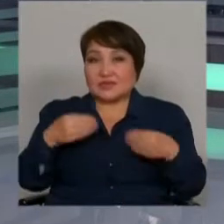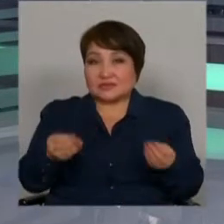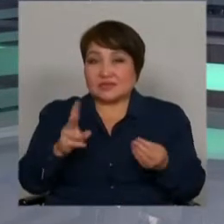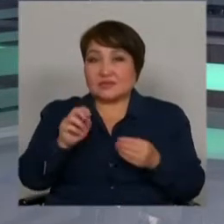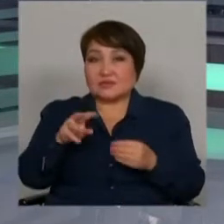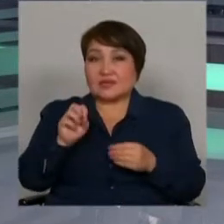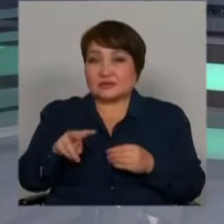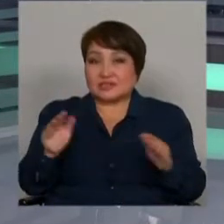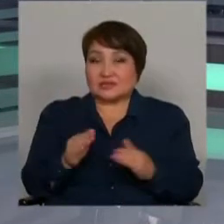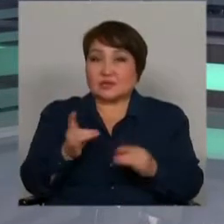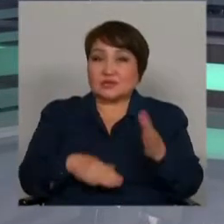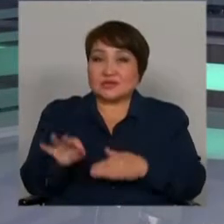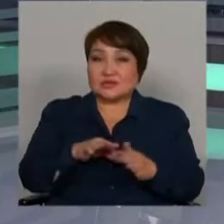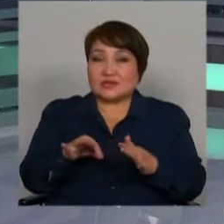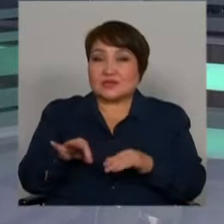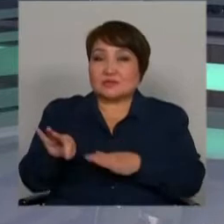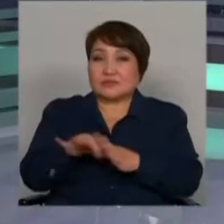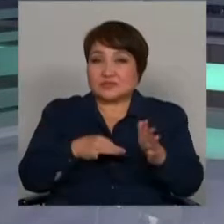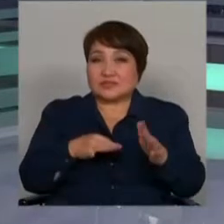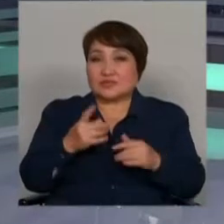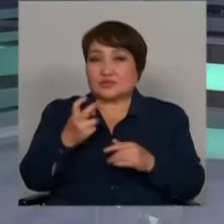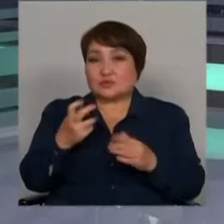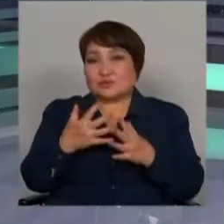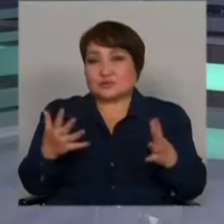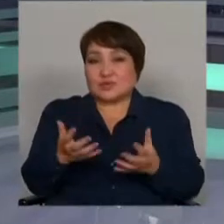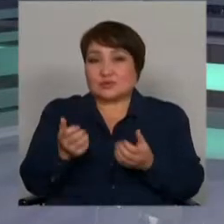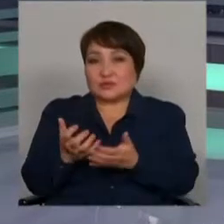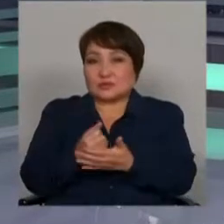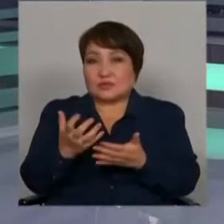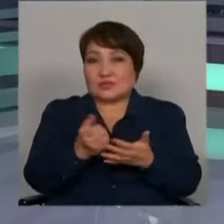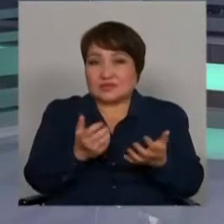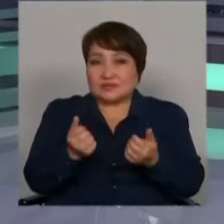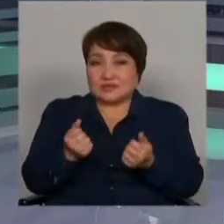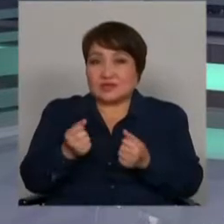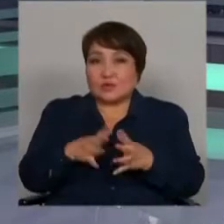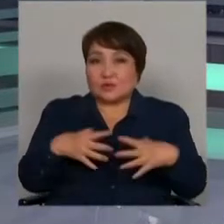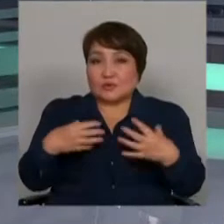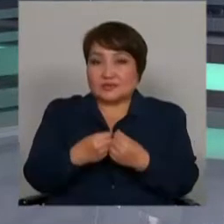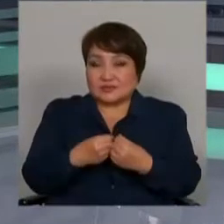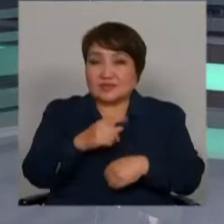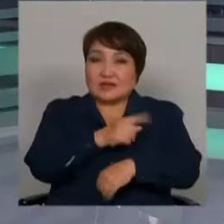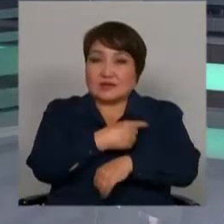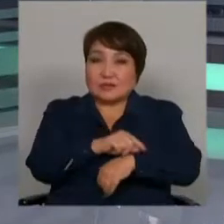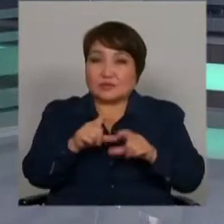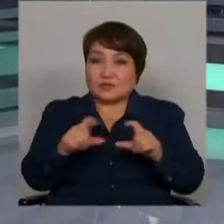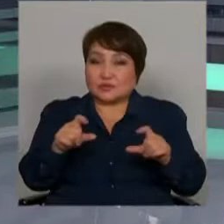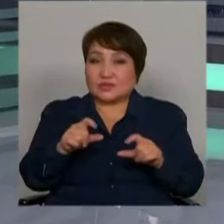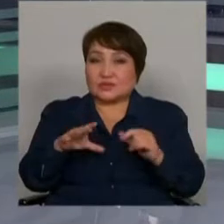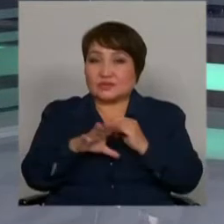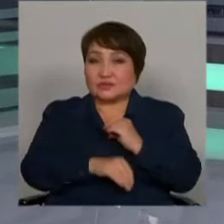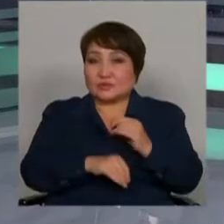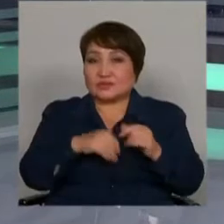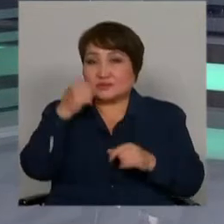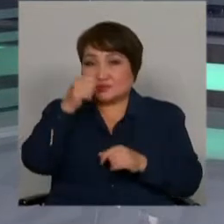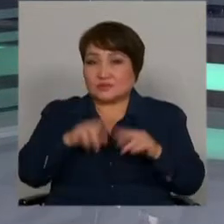бір мезгілде 200 келушіні қабылдайтын отбасылық дәрігерлік амбулатория жыл соңына дейін салынып бітеді. Сондай-ақ ауданда үш